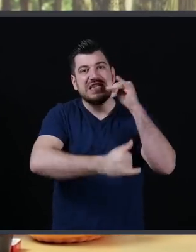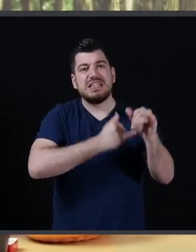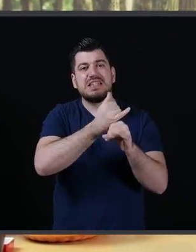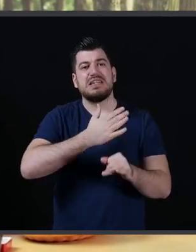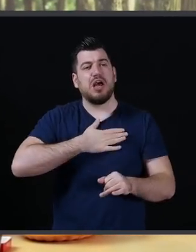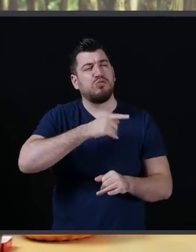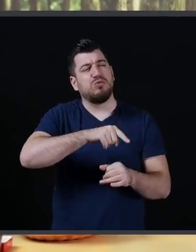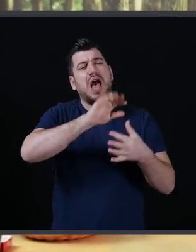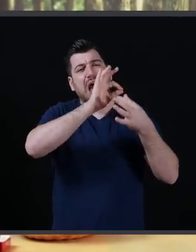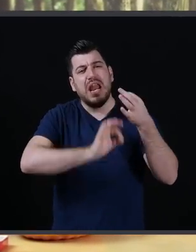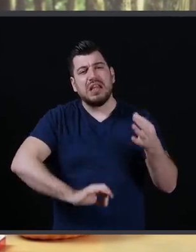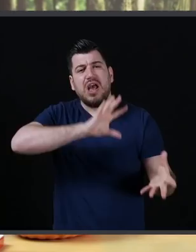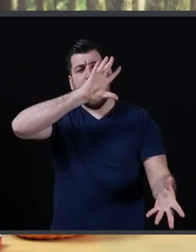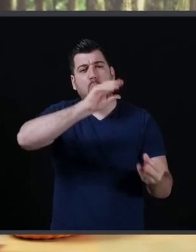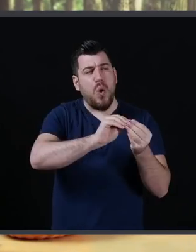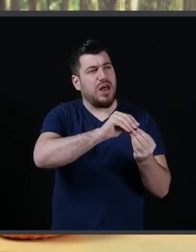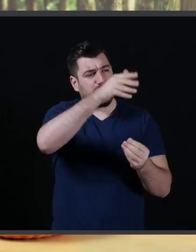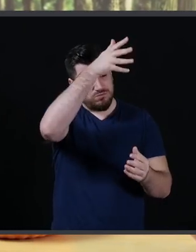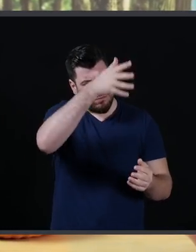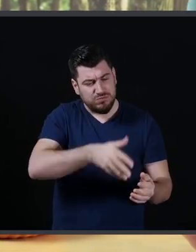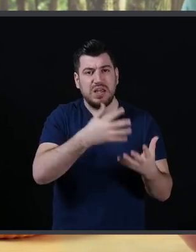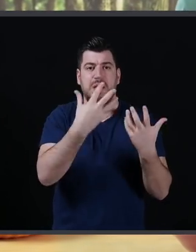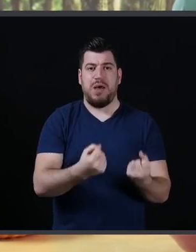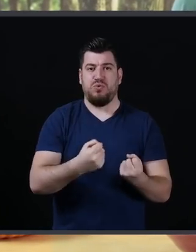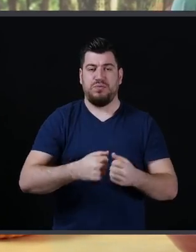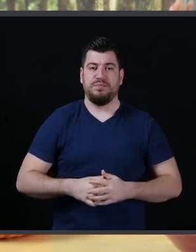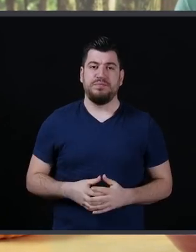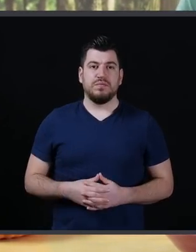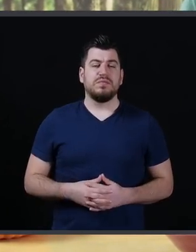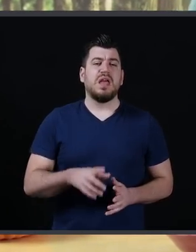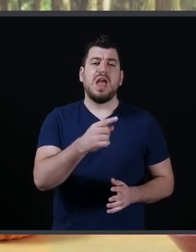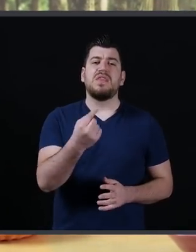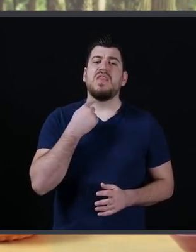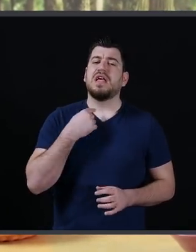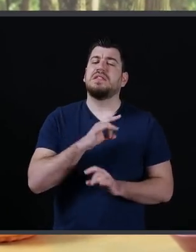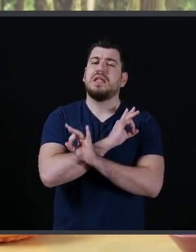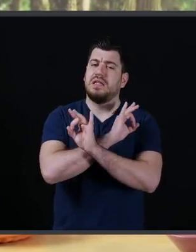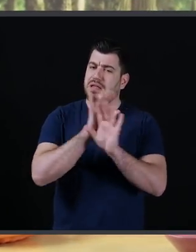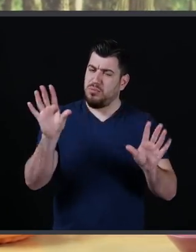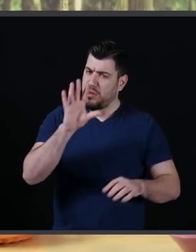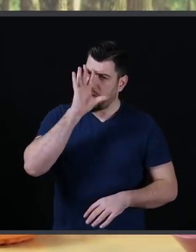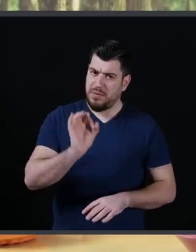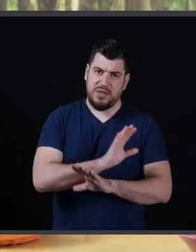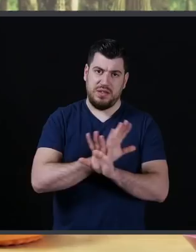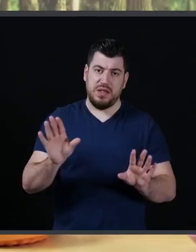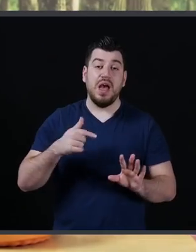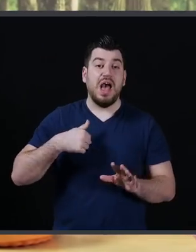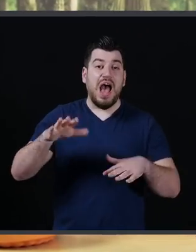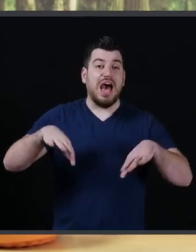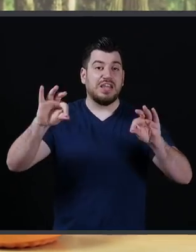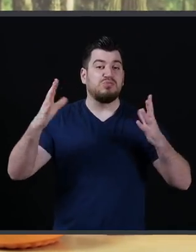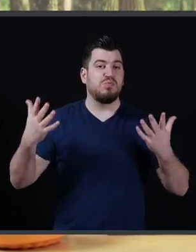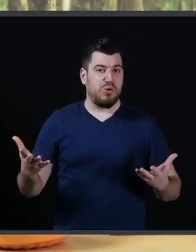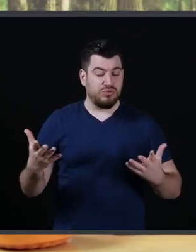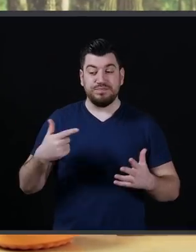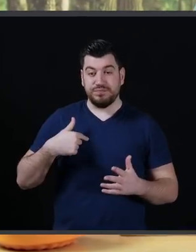γραμμάρια Ακριβώς ακριβώς ακριβώς Δεν πρόκειται να το χάσετε με τίποτα Λοιπόν πάμε να ξεκινήσουμε Έχω χωρίσει πολύ ωραία και